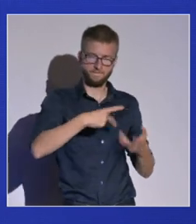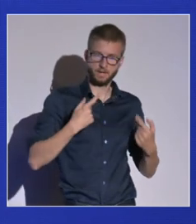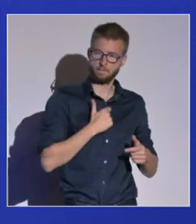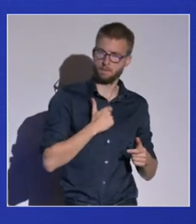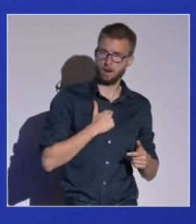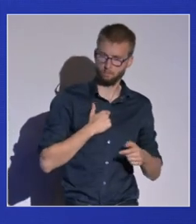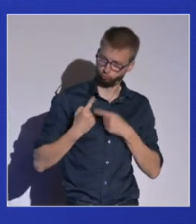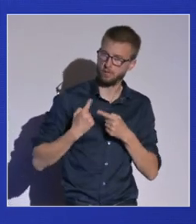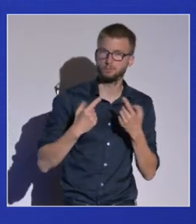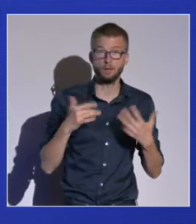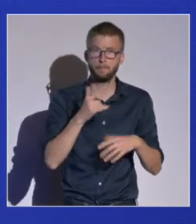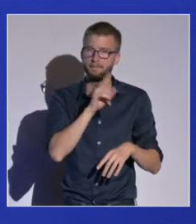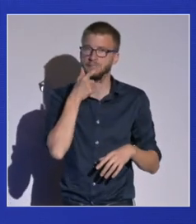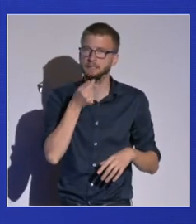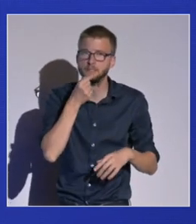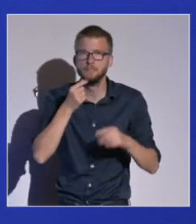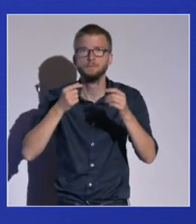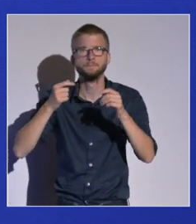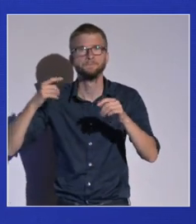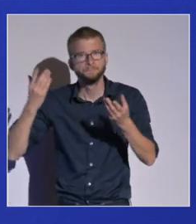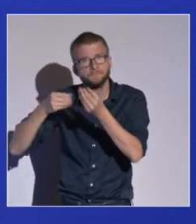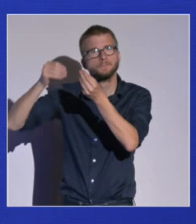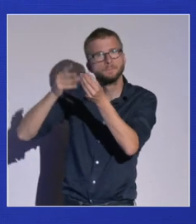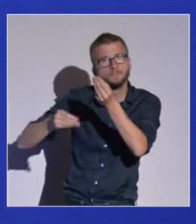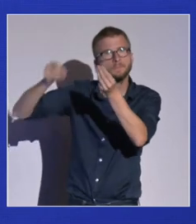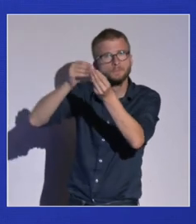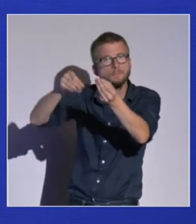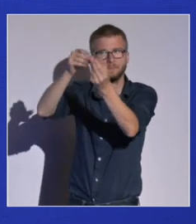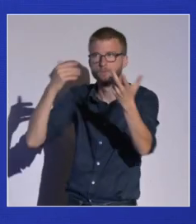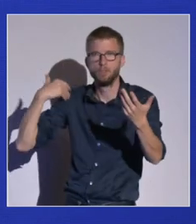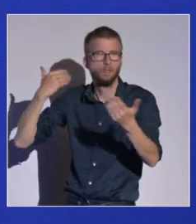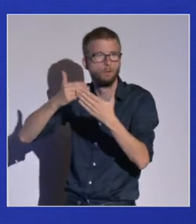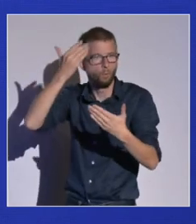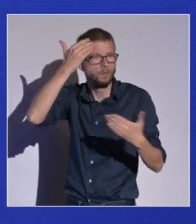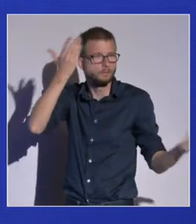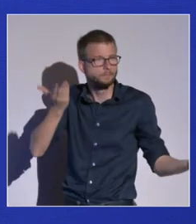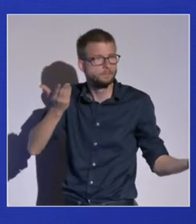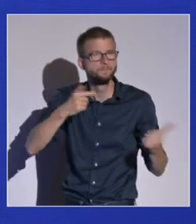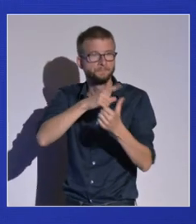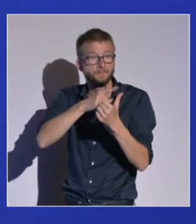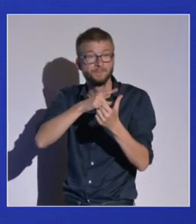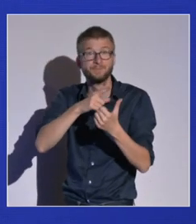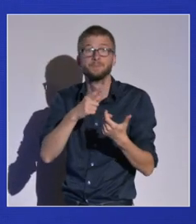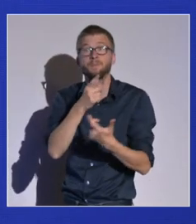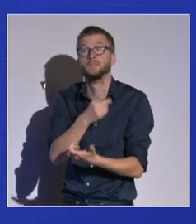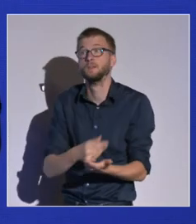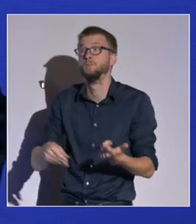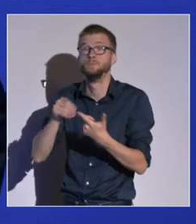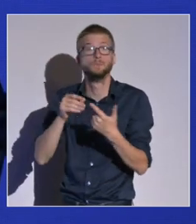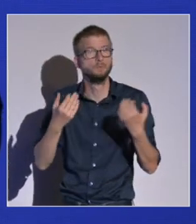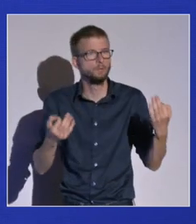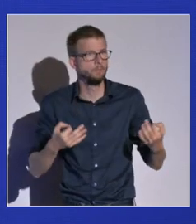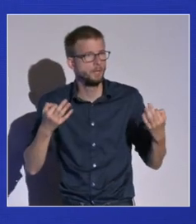génération, et ça ne sera pas facile avec tous les renchérissements que nous connaissons. Ils vont devoir, comme c'est normal dans